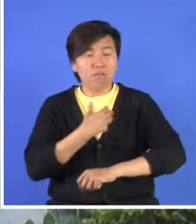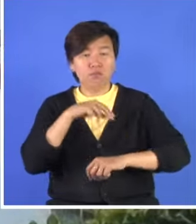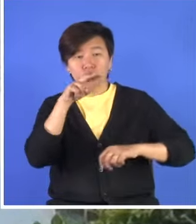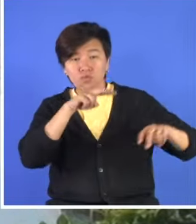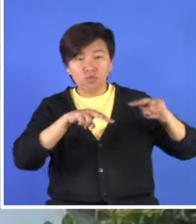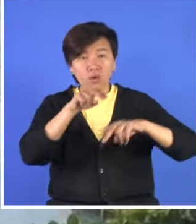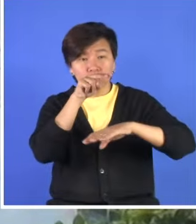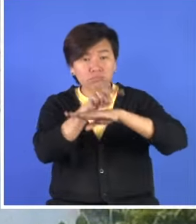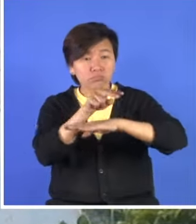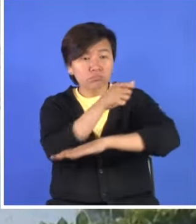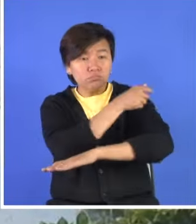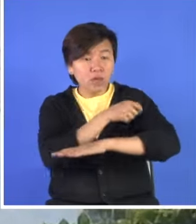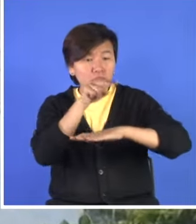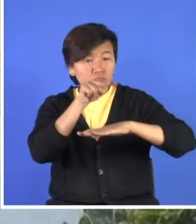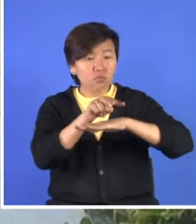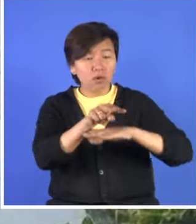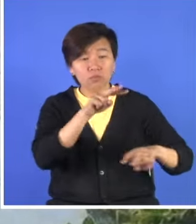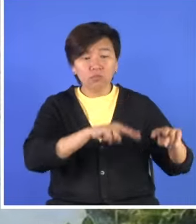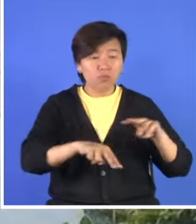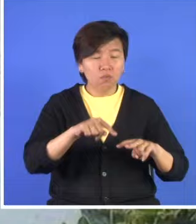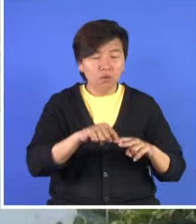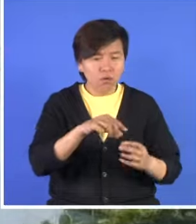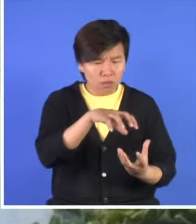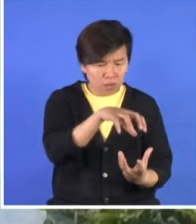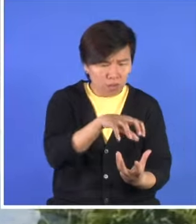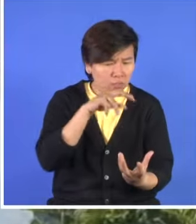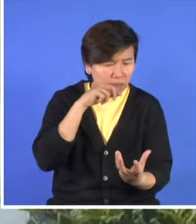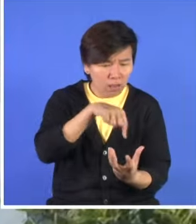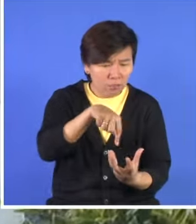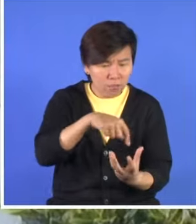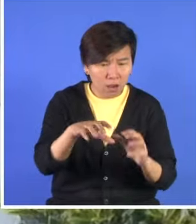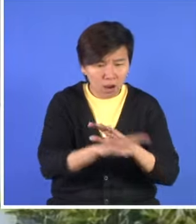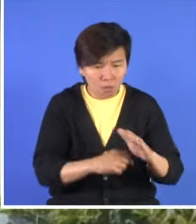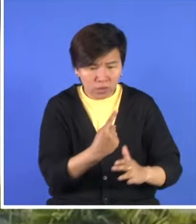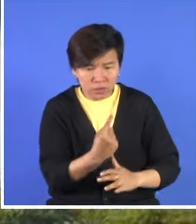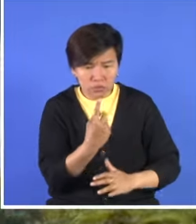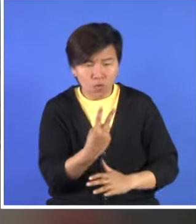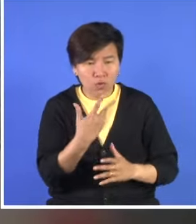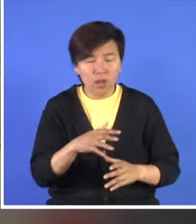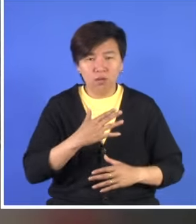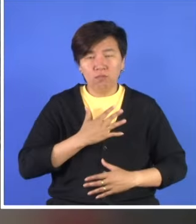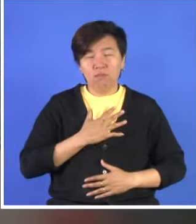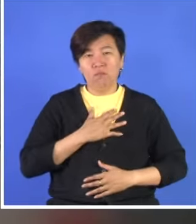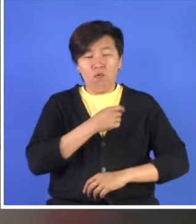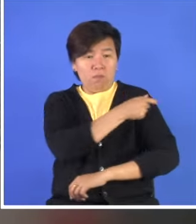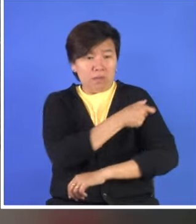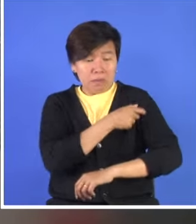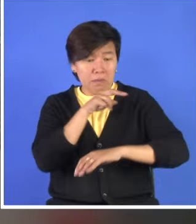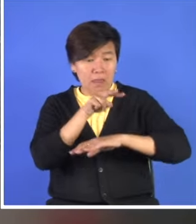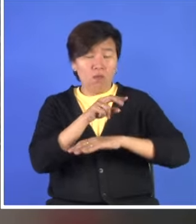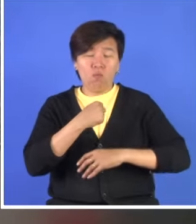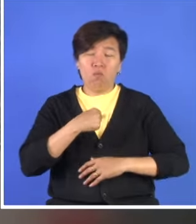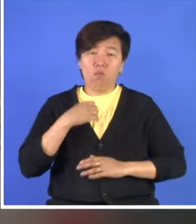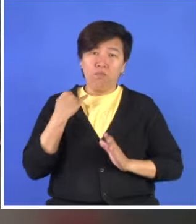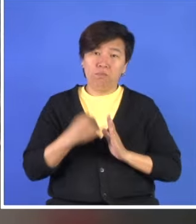ารักษาความปลอดภัยแต่มิเตอร์น้ำมันหายแบบนี้ผมเองก็รู้สึกผิดดีที่เจ้าของอพาร์ตเมนต์เขาใจดีไม่อย่างนั้นตัวรปภ.